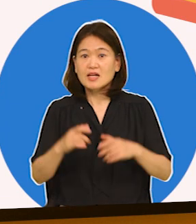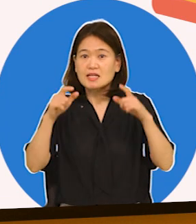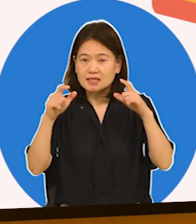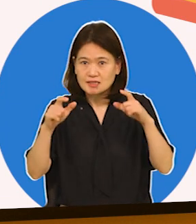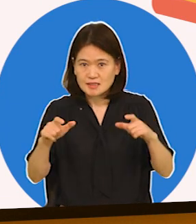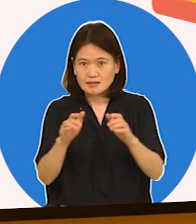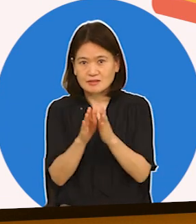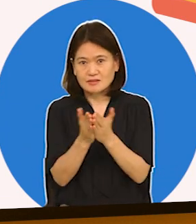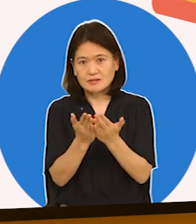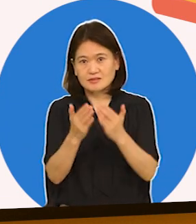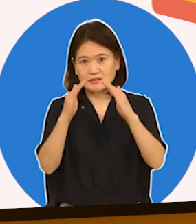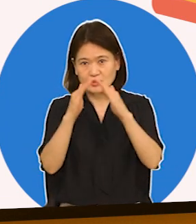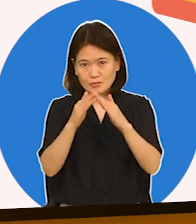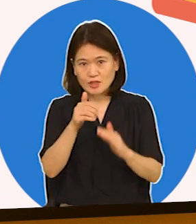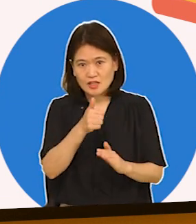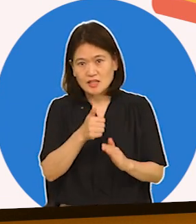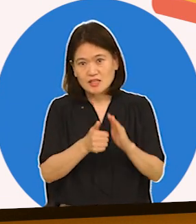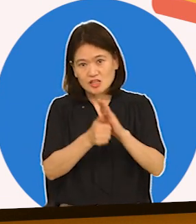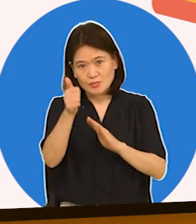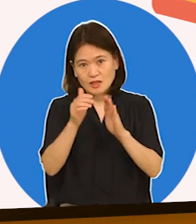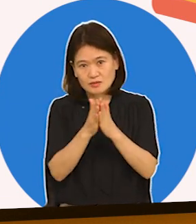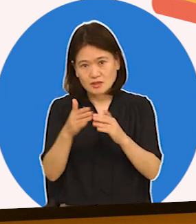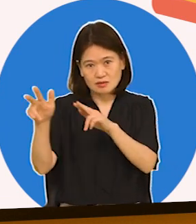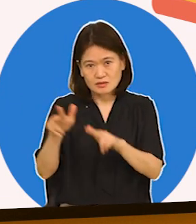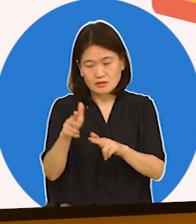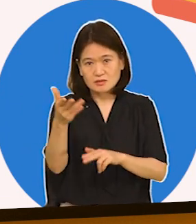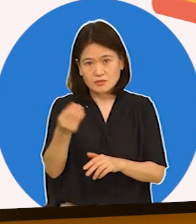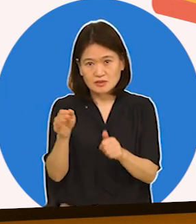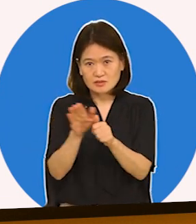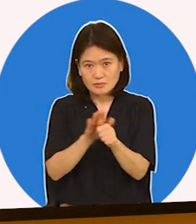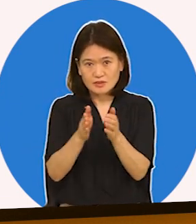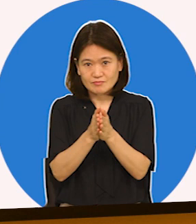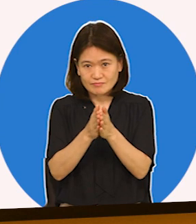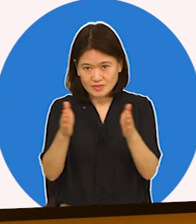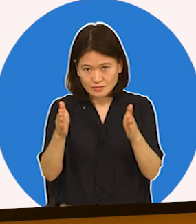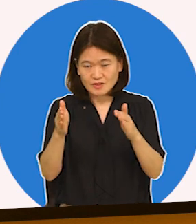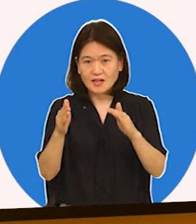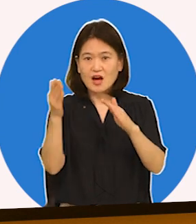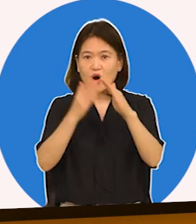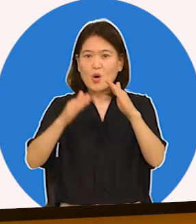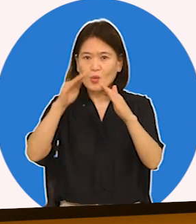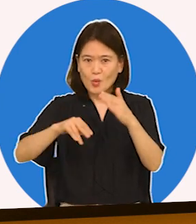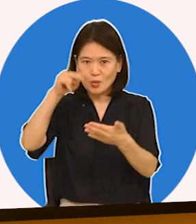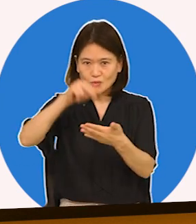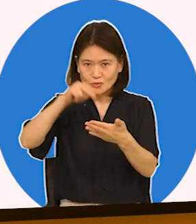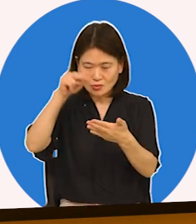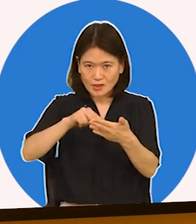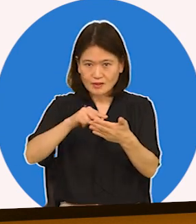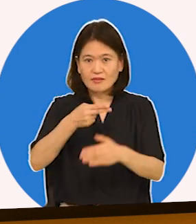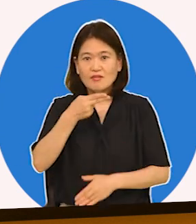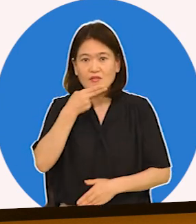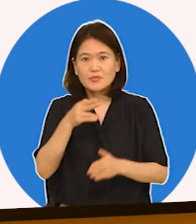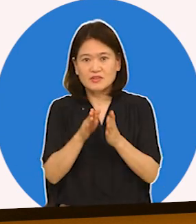광명 씨가 지역 서점 희망도서 바로 대출 서비스를 시작했습니다 바로 대출 서비스는 공공도서관의